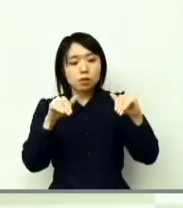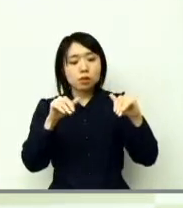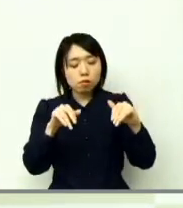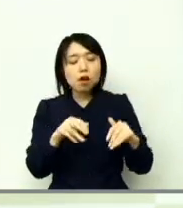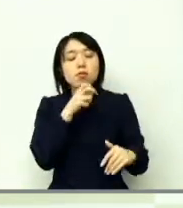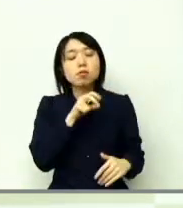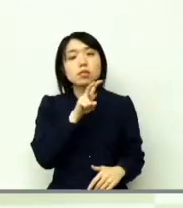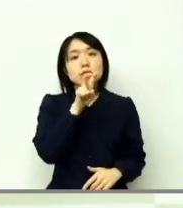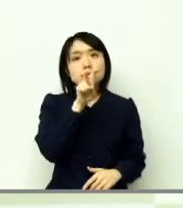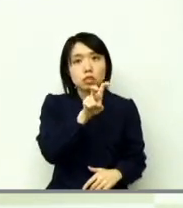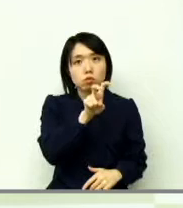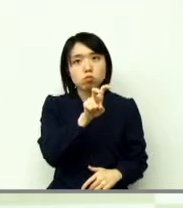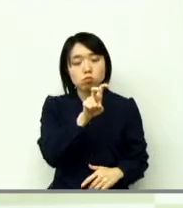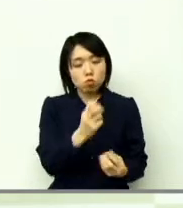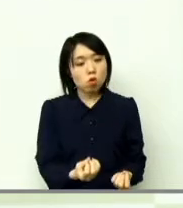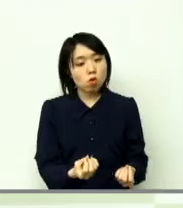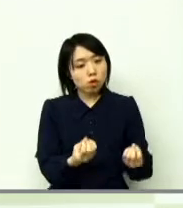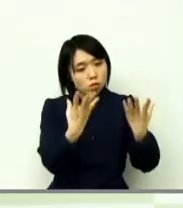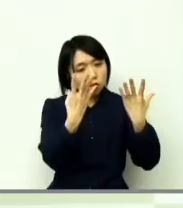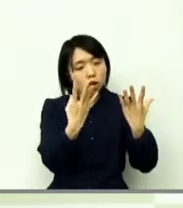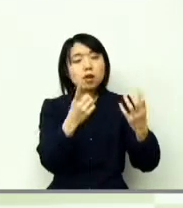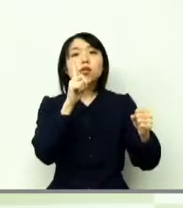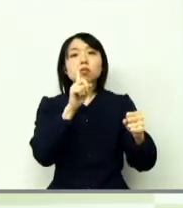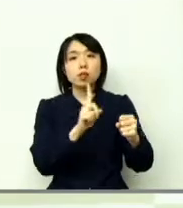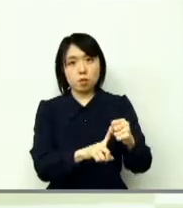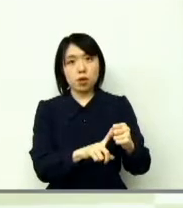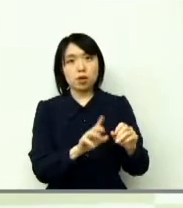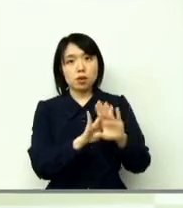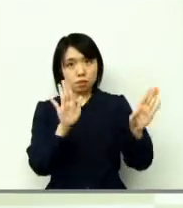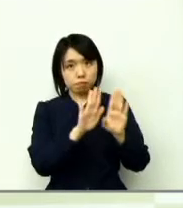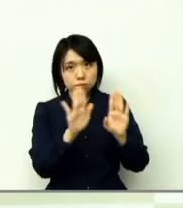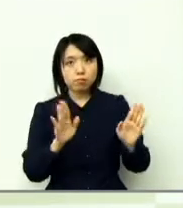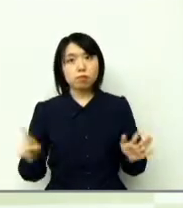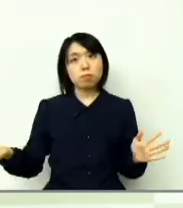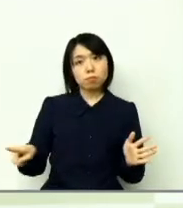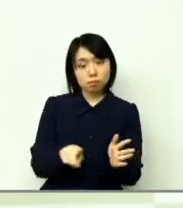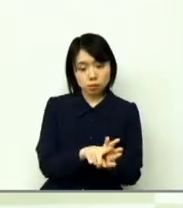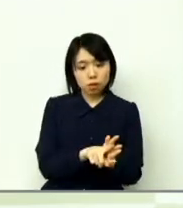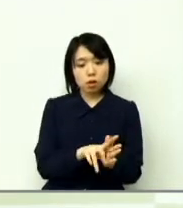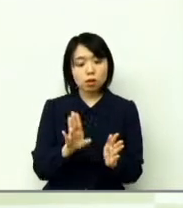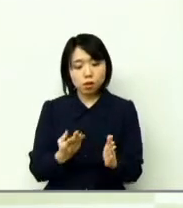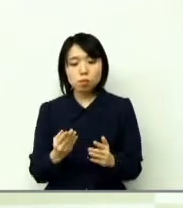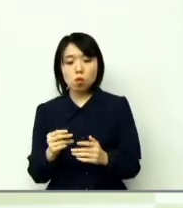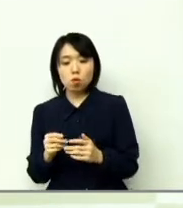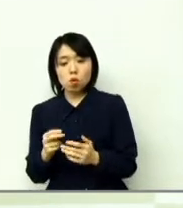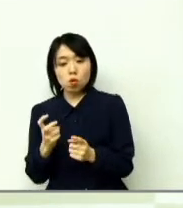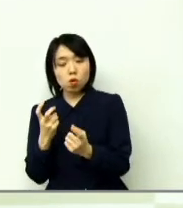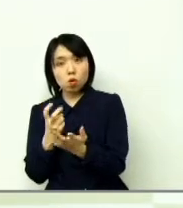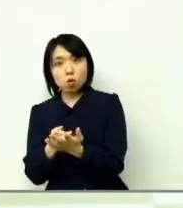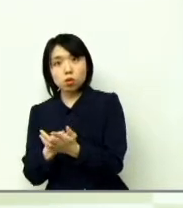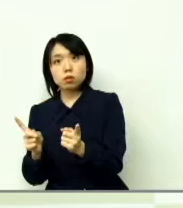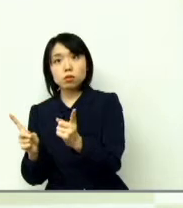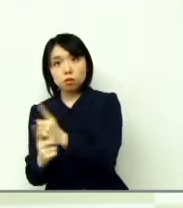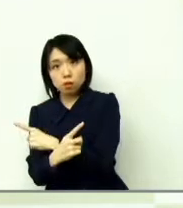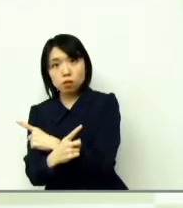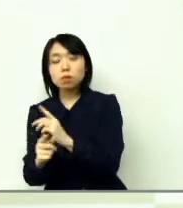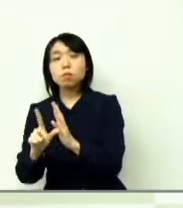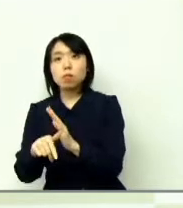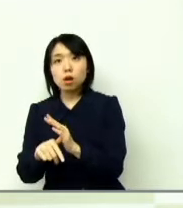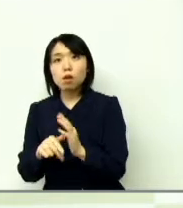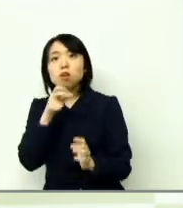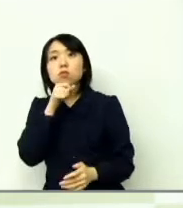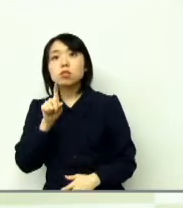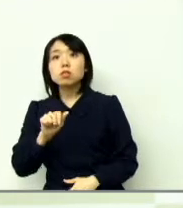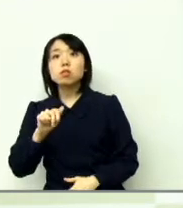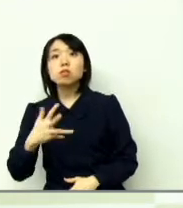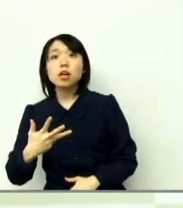をお祝いするものとして行われておりますが、民法の改正が施行された場合には18歳が